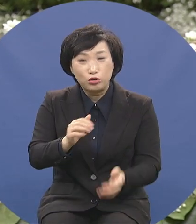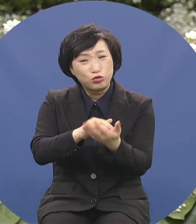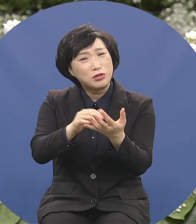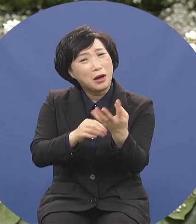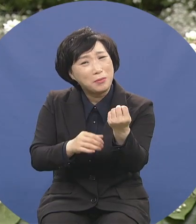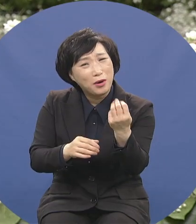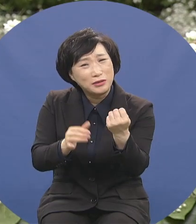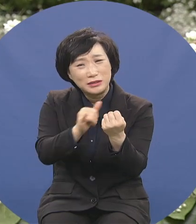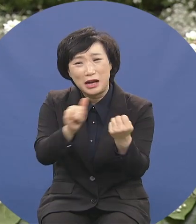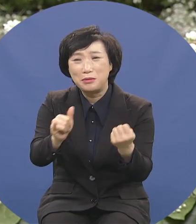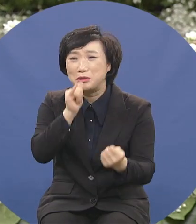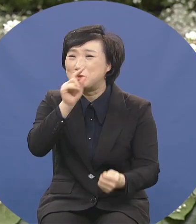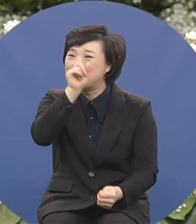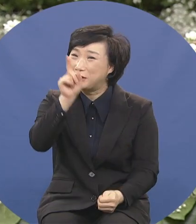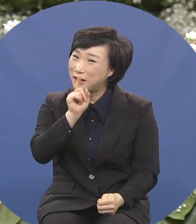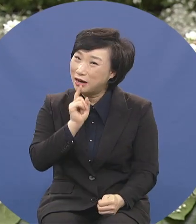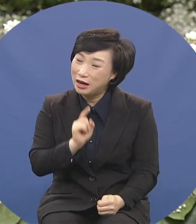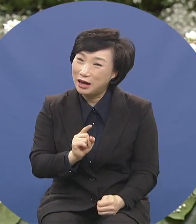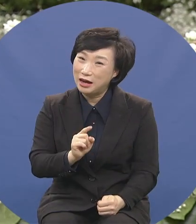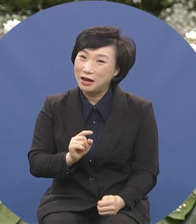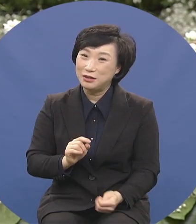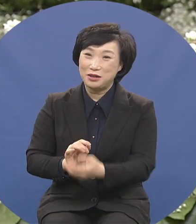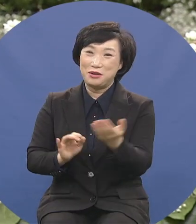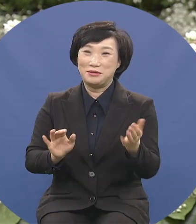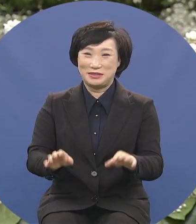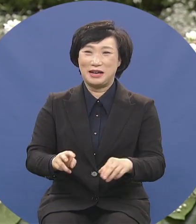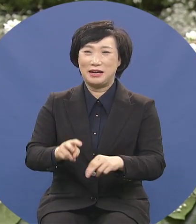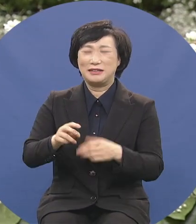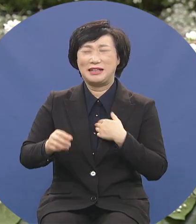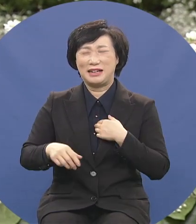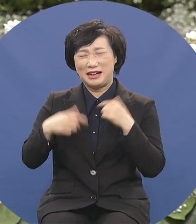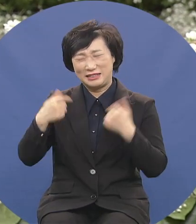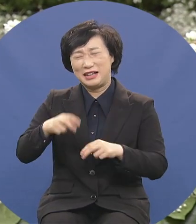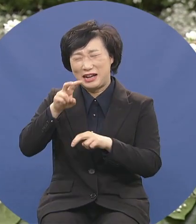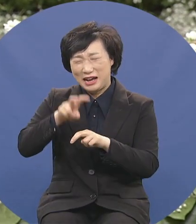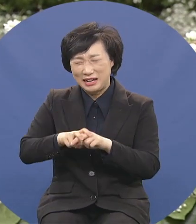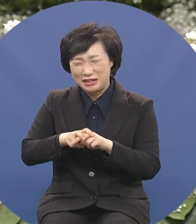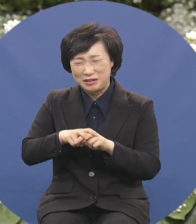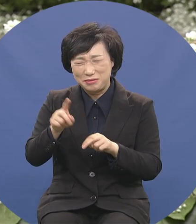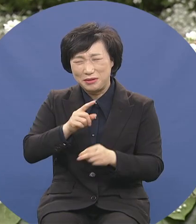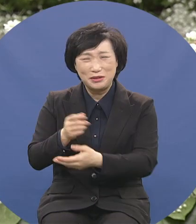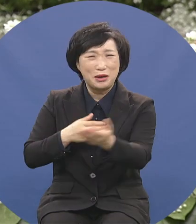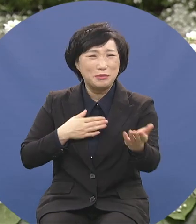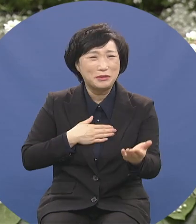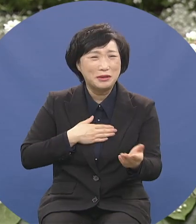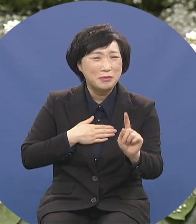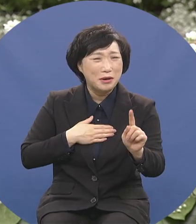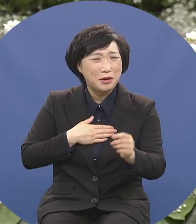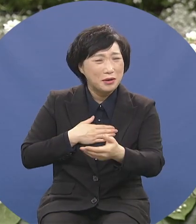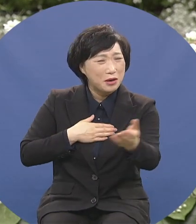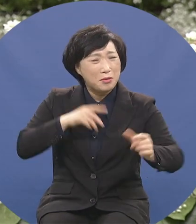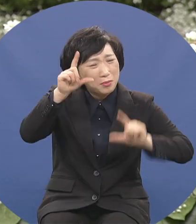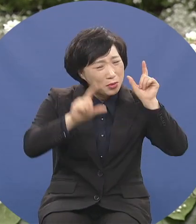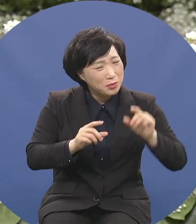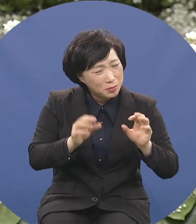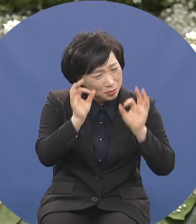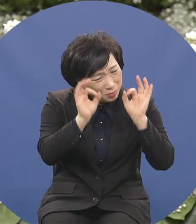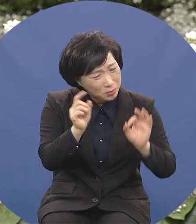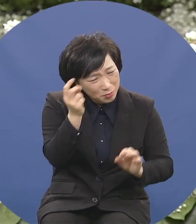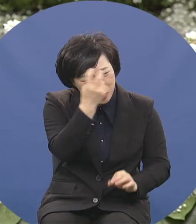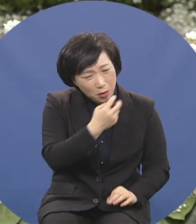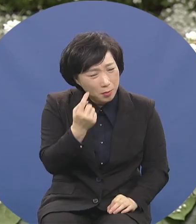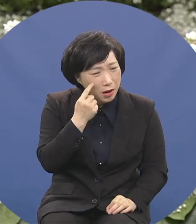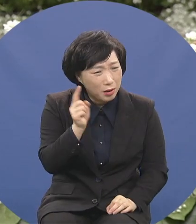있느냐. 그래서 앉으면 주여 복 주세요. 사업이 잘 되게